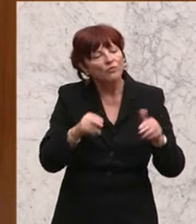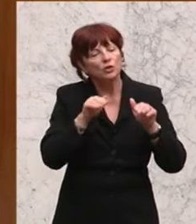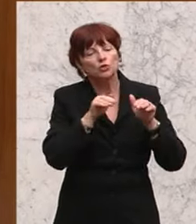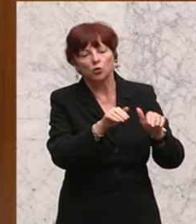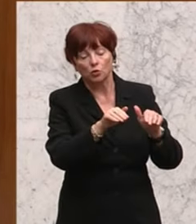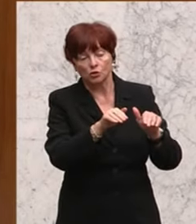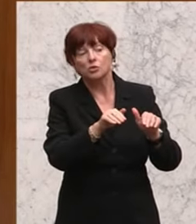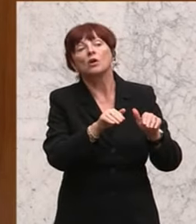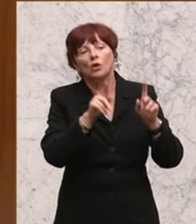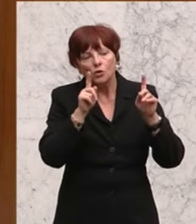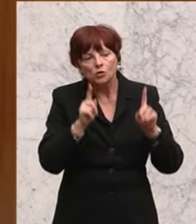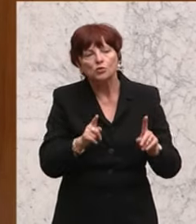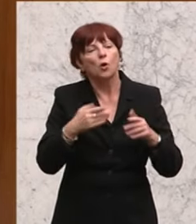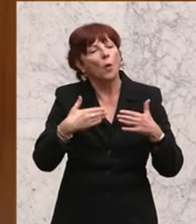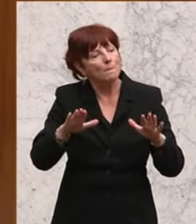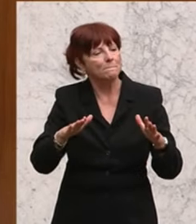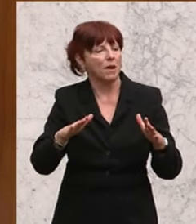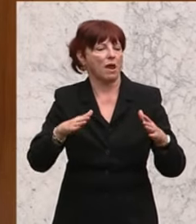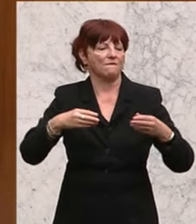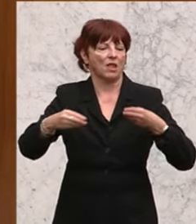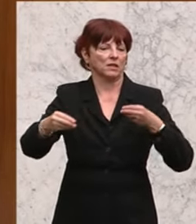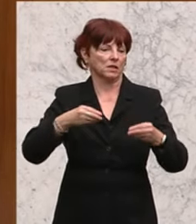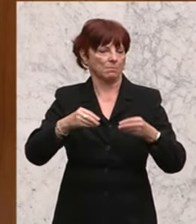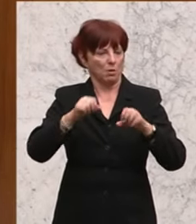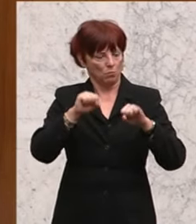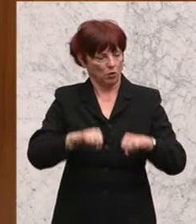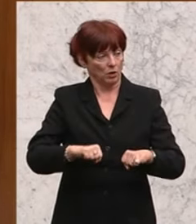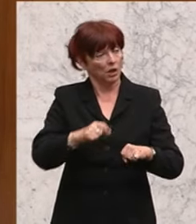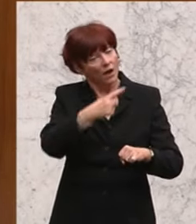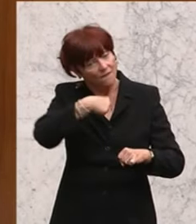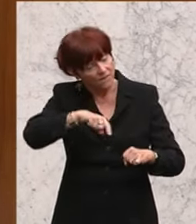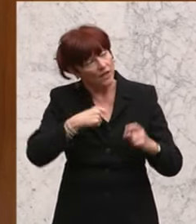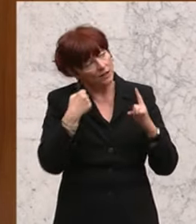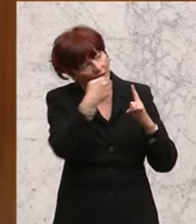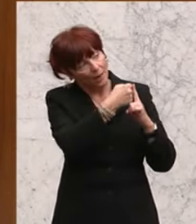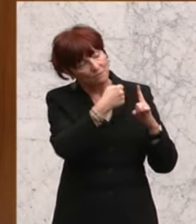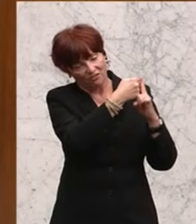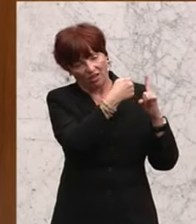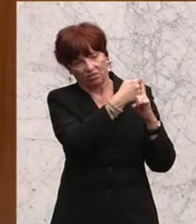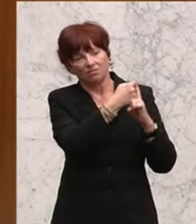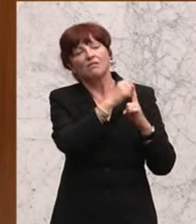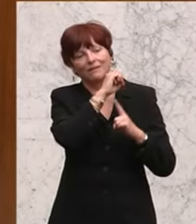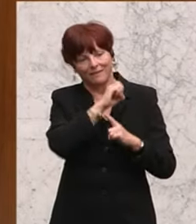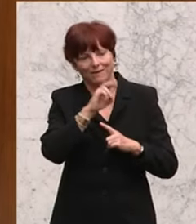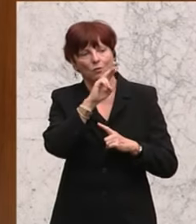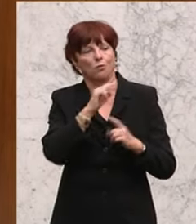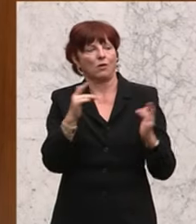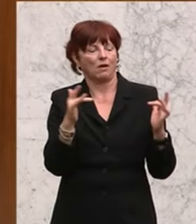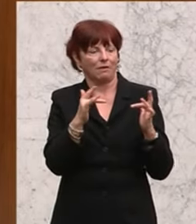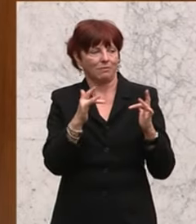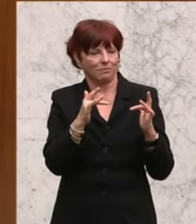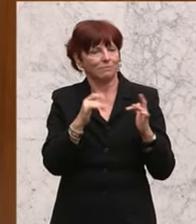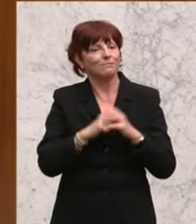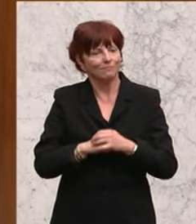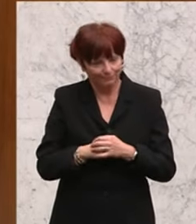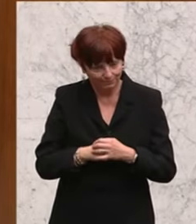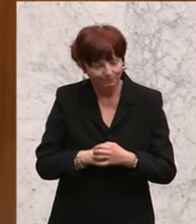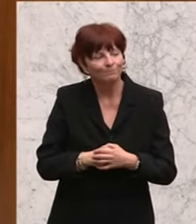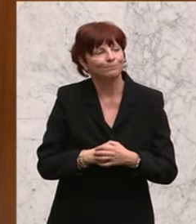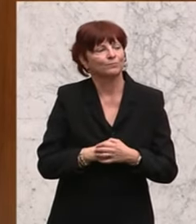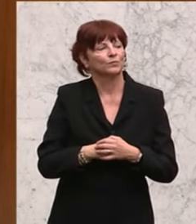gehen, hier mehr Spielräume bekommen. Wir werden uns dafür verwenden und diese Diskussionen mit aller Konsequenz auf die europäische Ebene